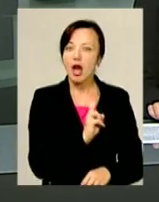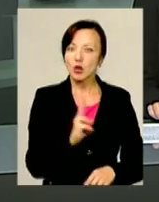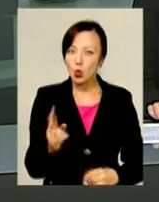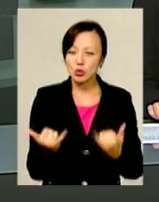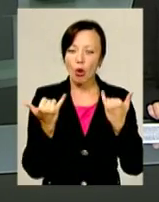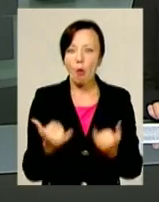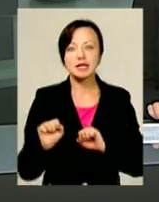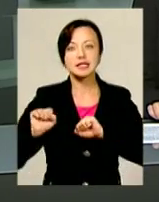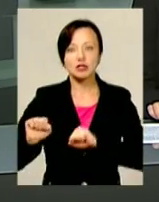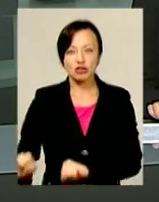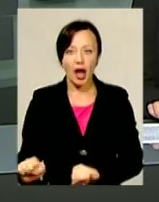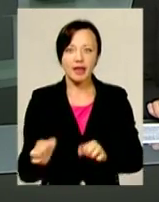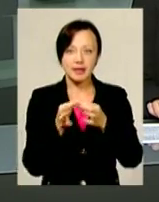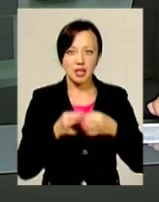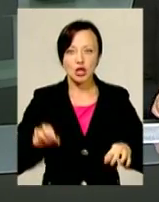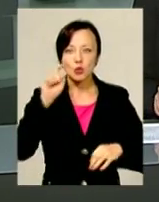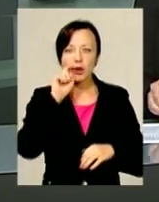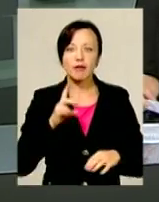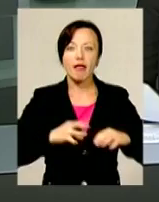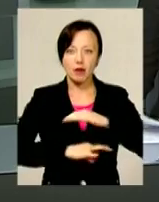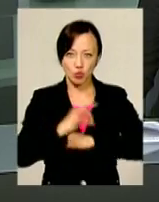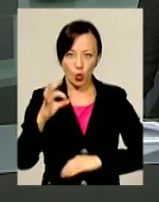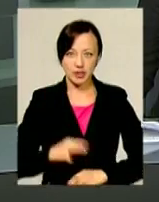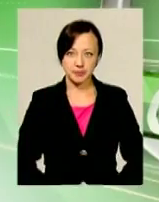сьогодні захищає суверенітет України на Сході.